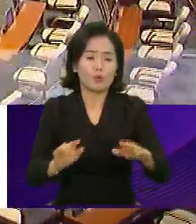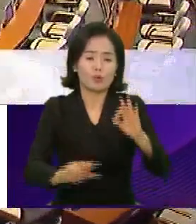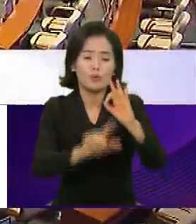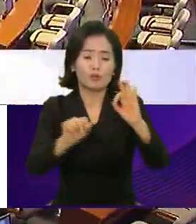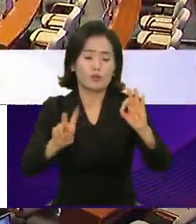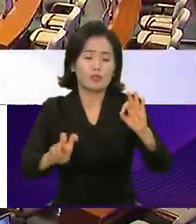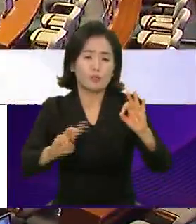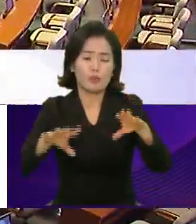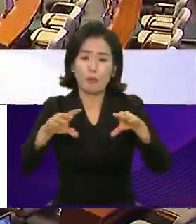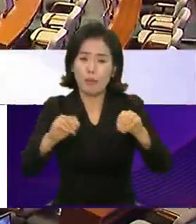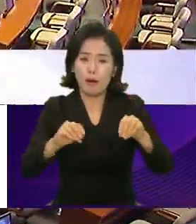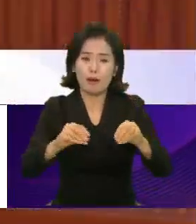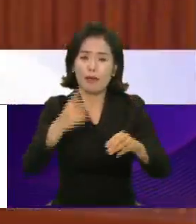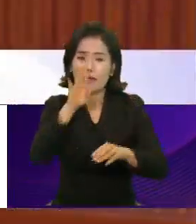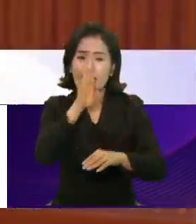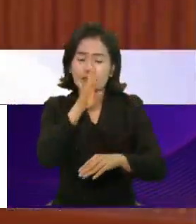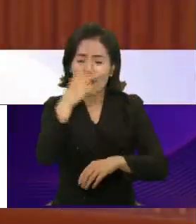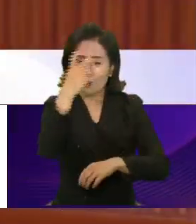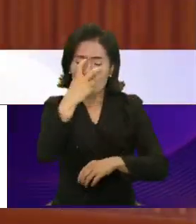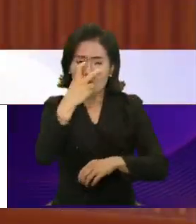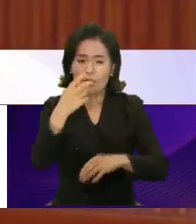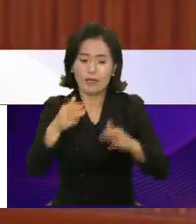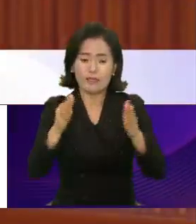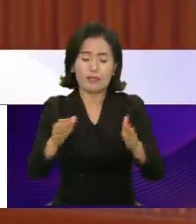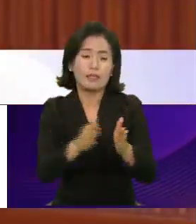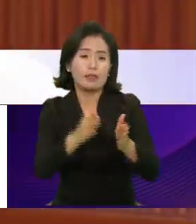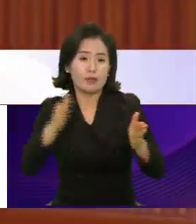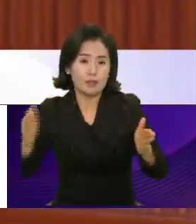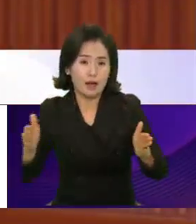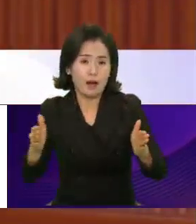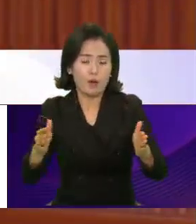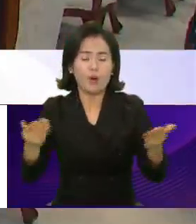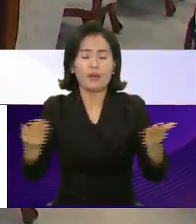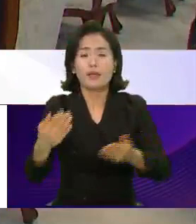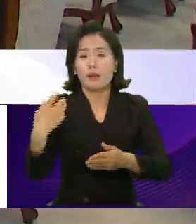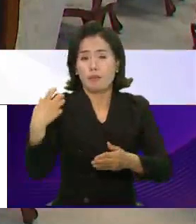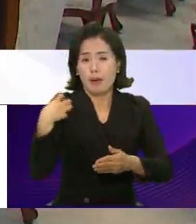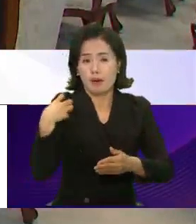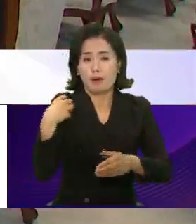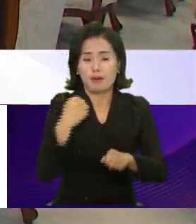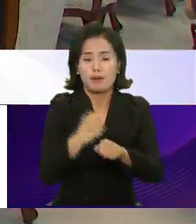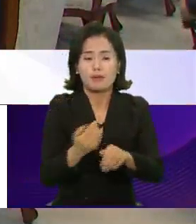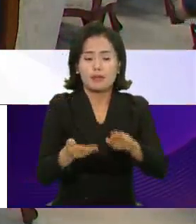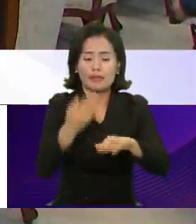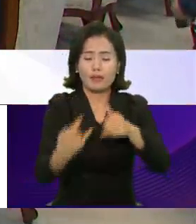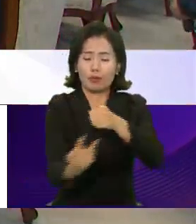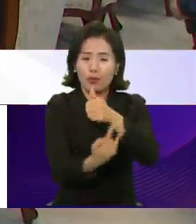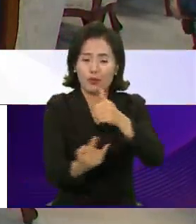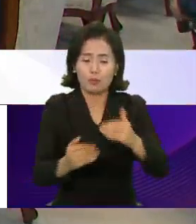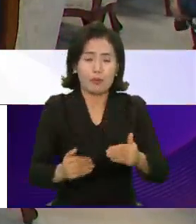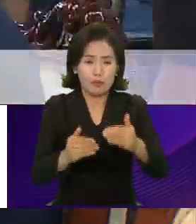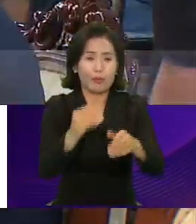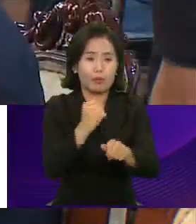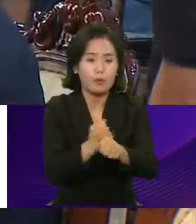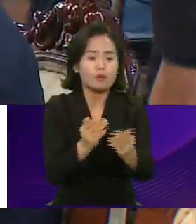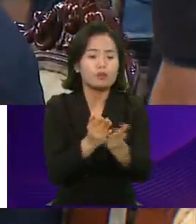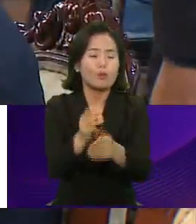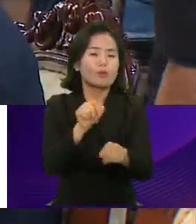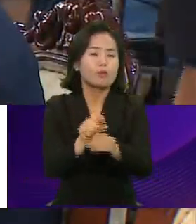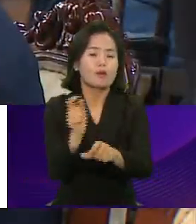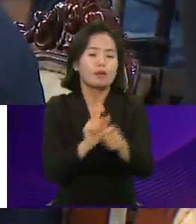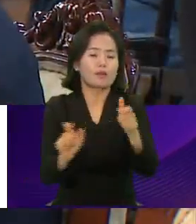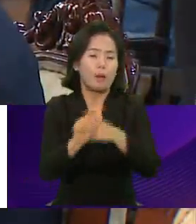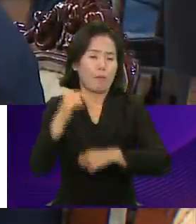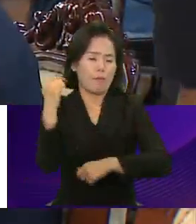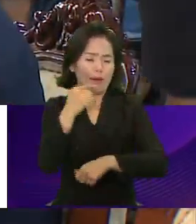10월 20일 종료되는 진상조사 기간을 연장하고 임기를 보장한 상임위원 체제를 도입해 전문성을 강화하는